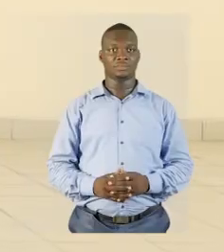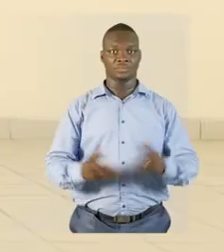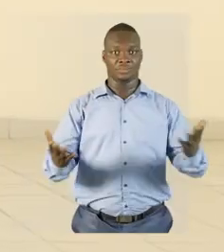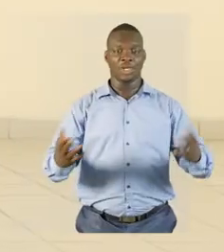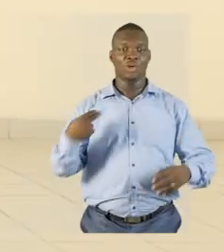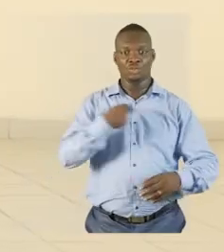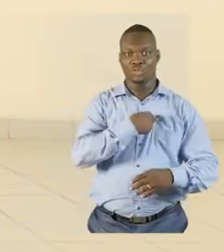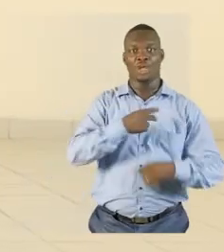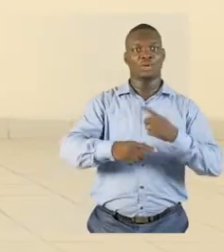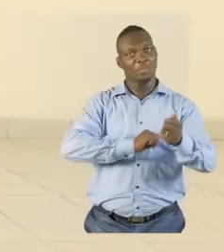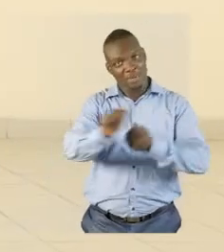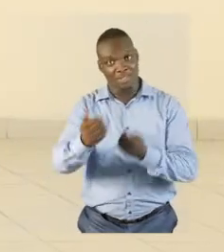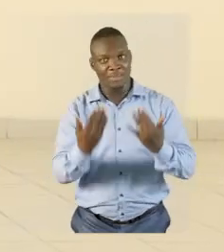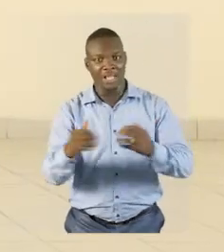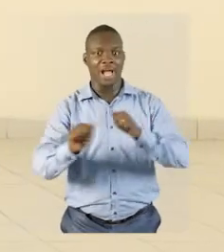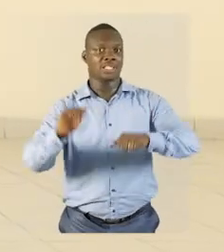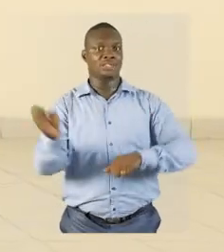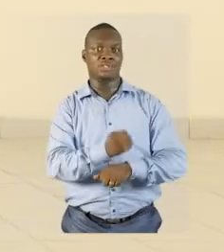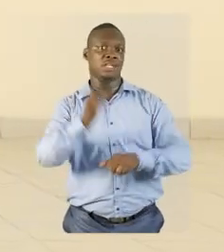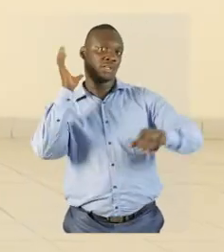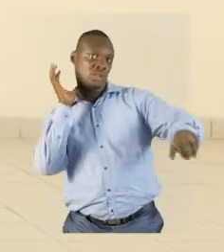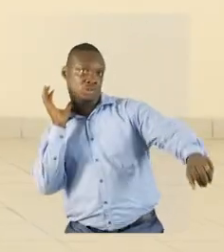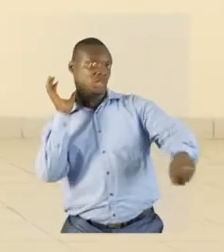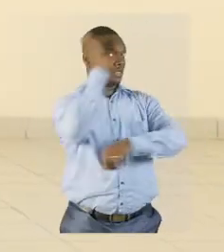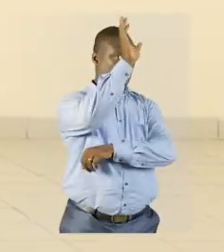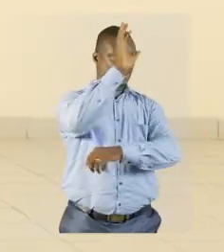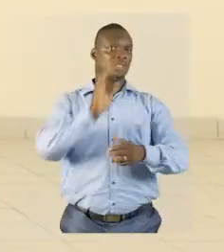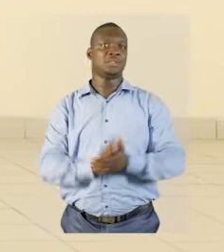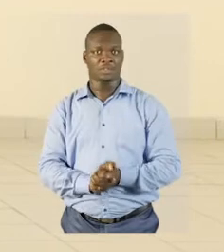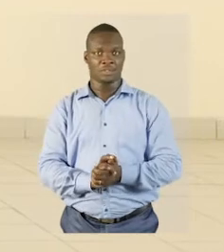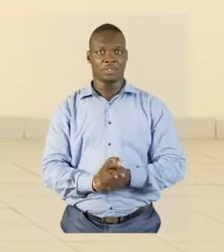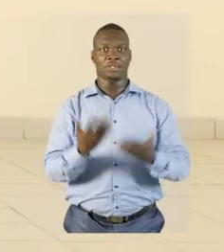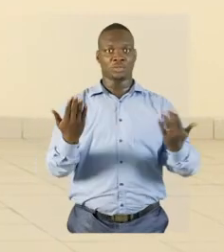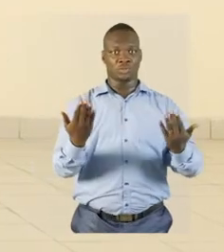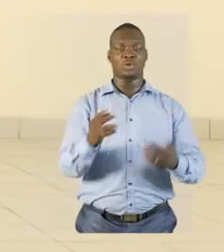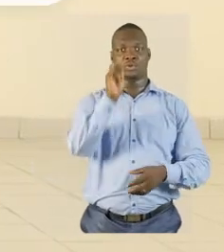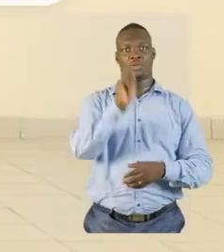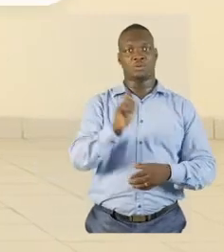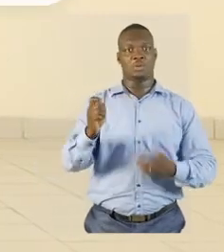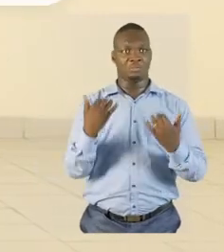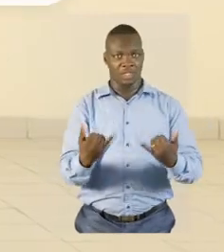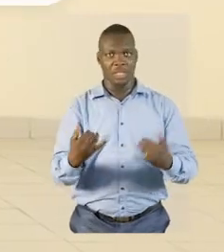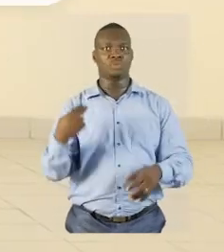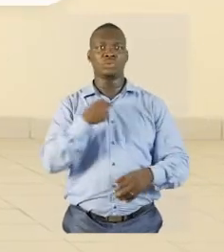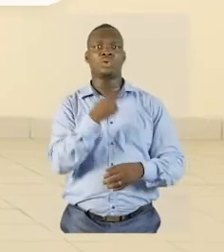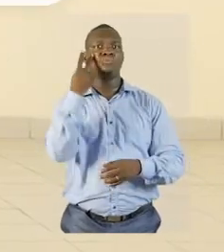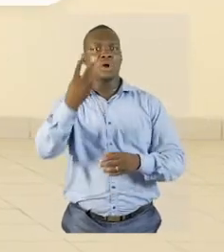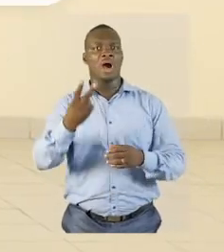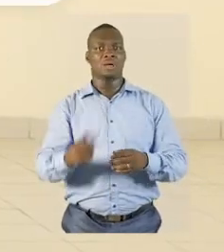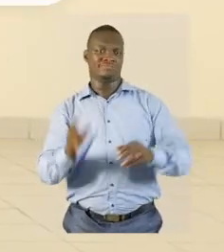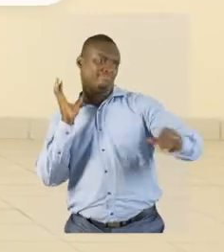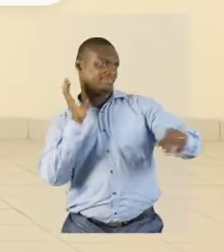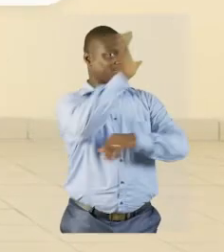maintenant, nous allons passer à l'activité de lancer de poids en classe de 3e. Et donc, le poids, je vais vous donner la définition du lancer du